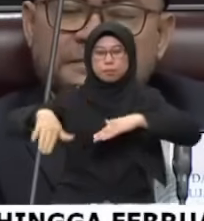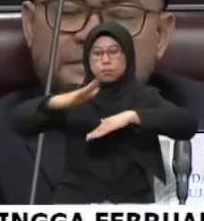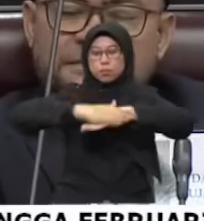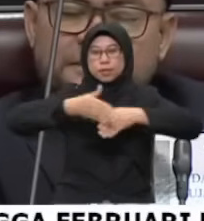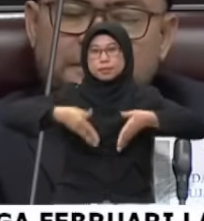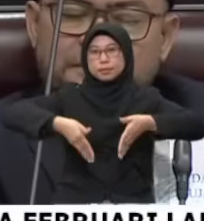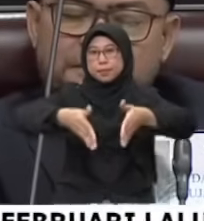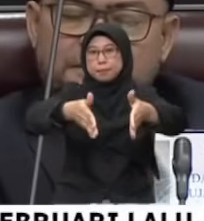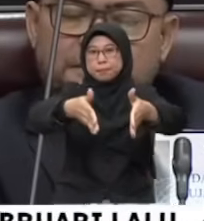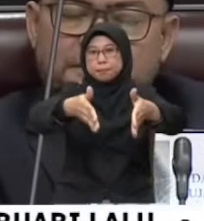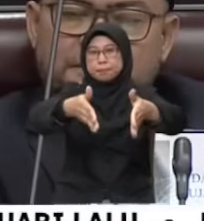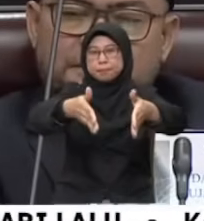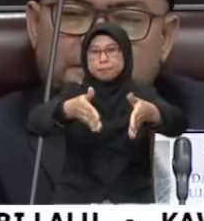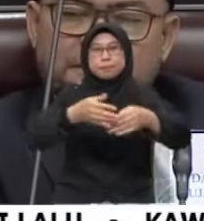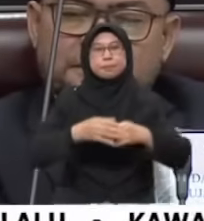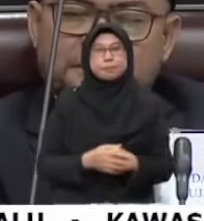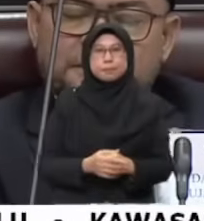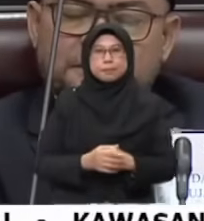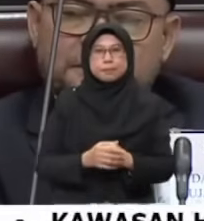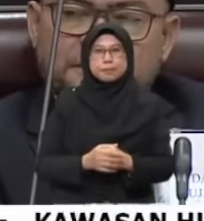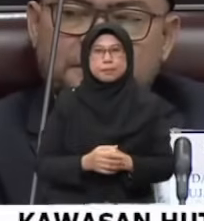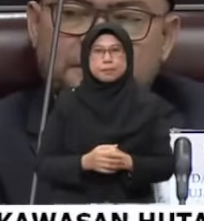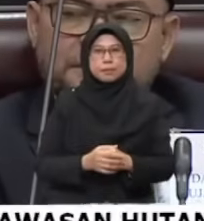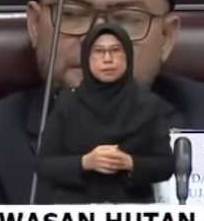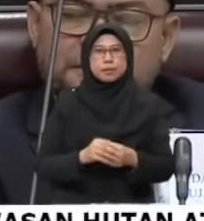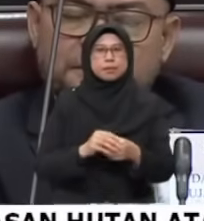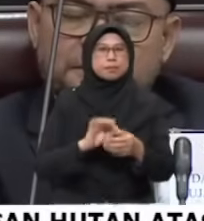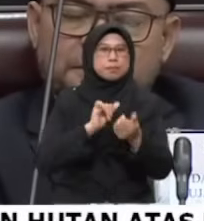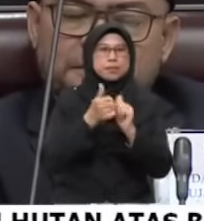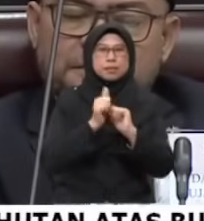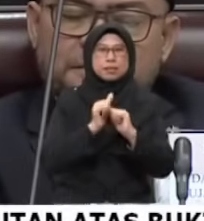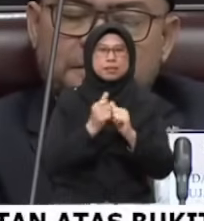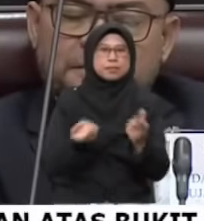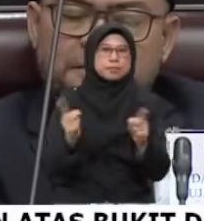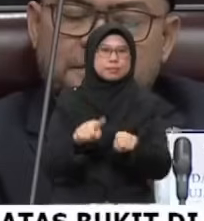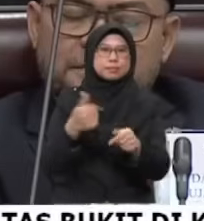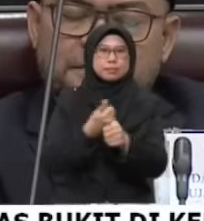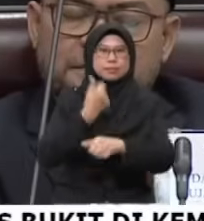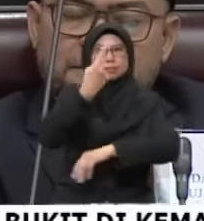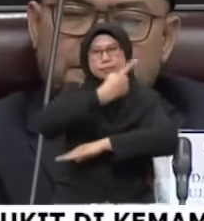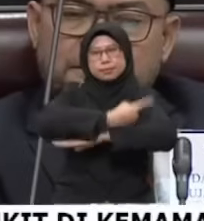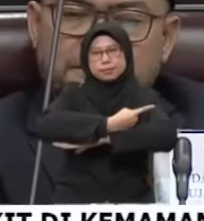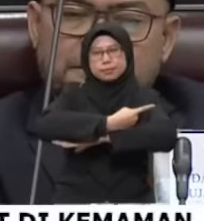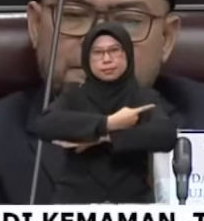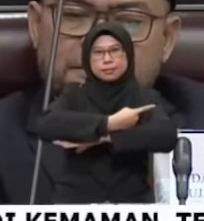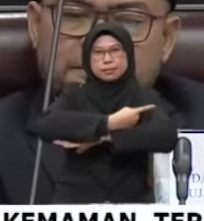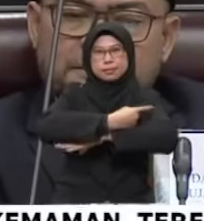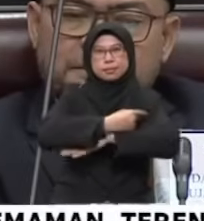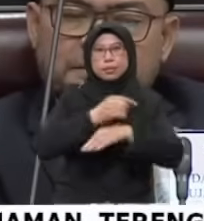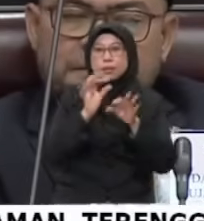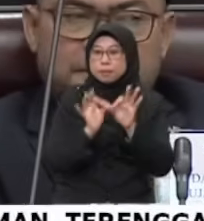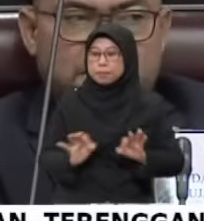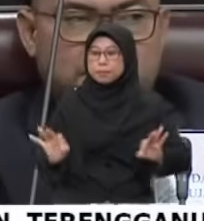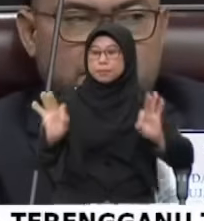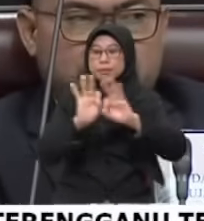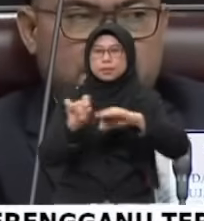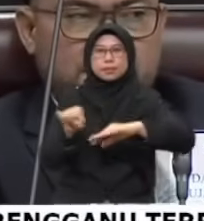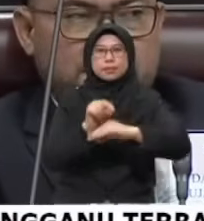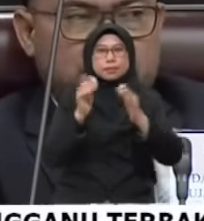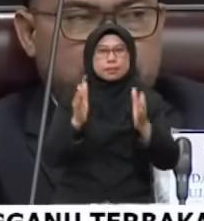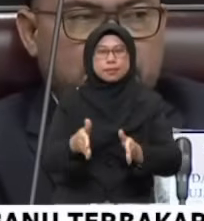ni adalah isu harian dan paling utama bagi pengguna Jalan